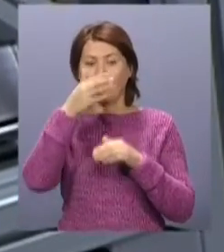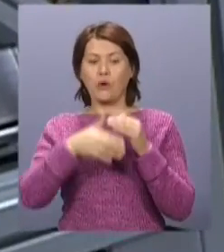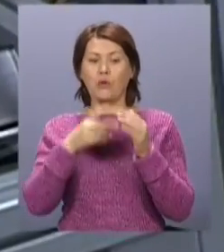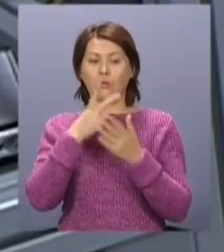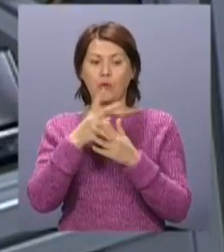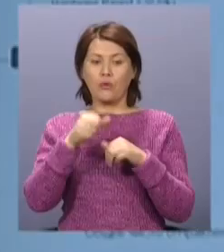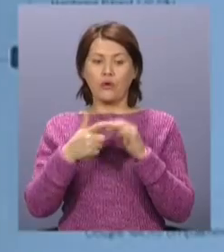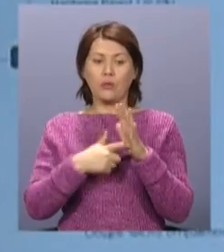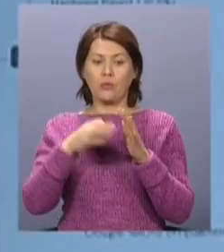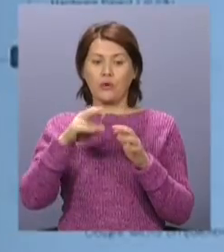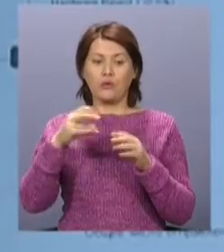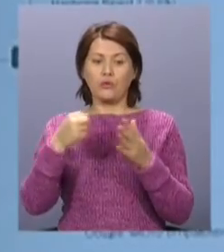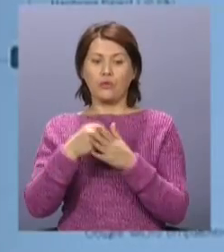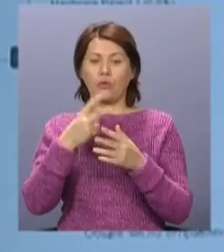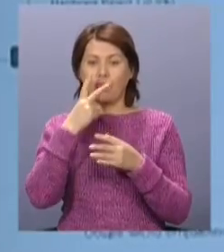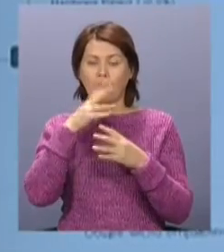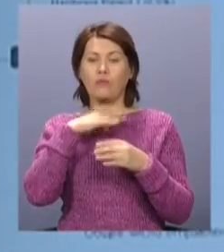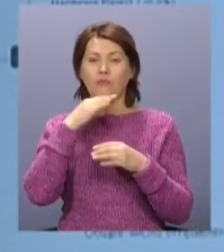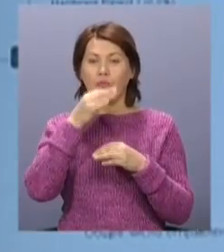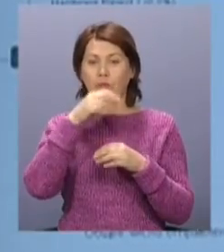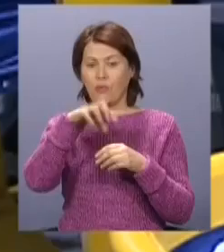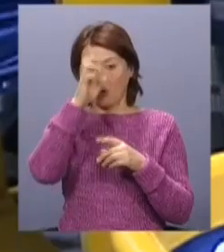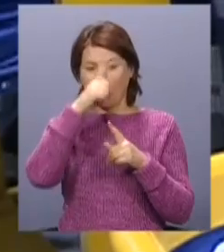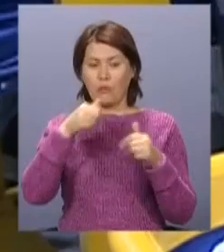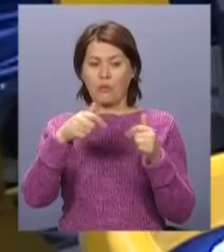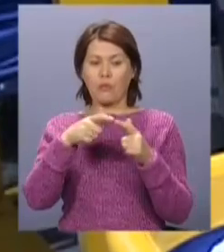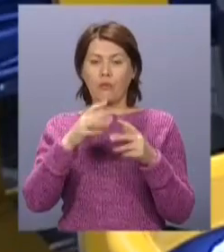көрсеткіш 17 миллионға дейін жетеді дейді мекеме өкілдері. Ал